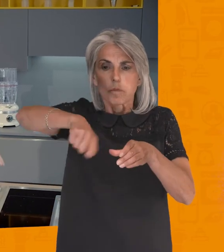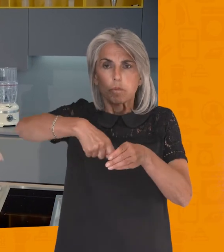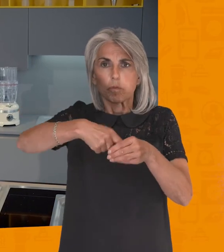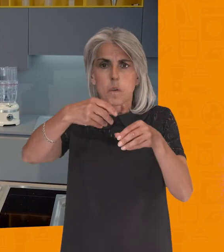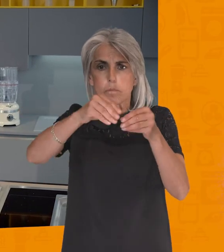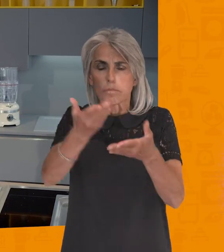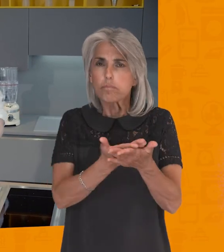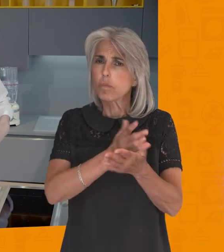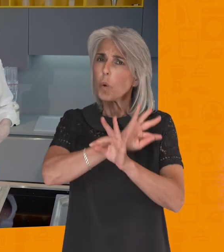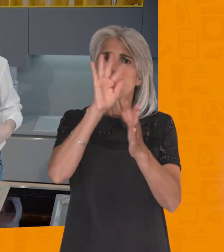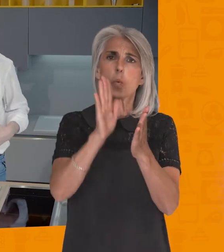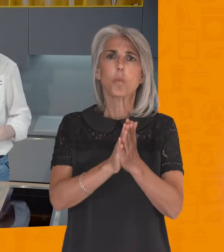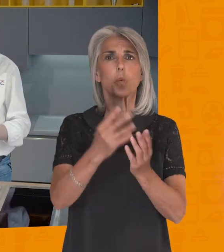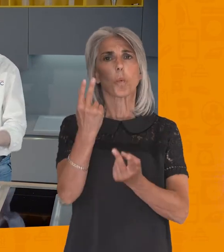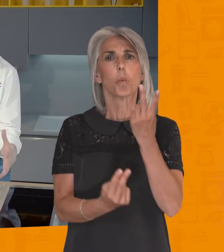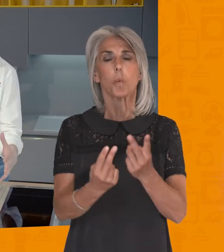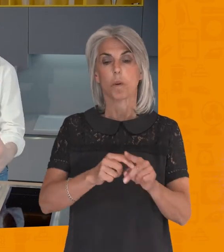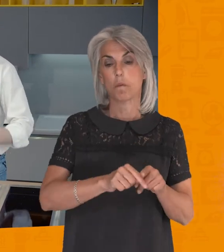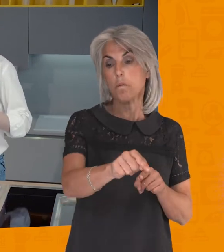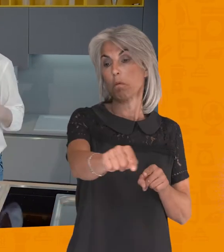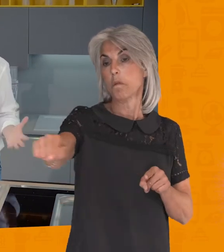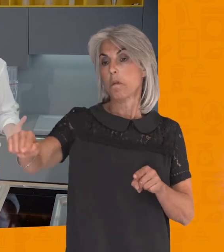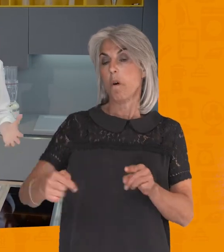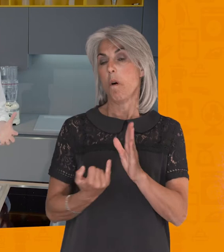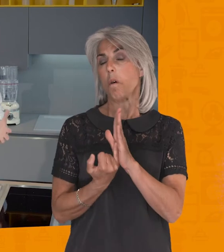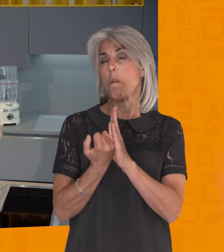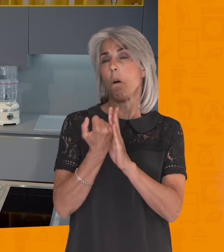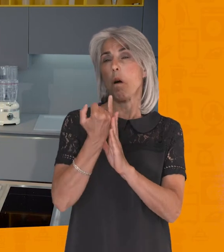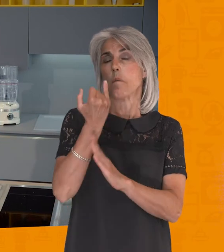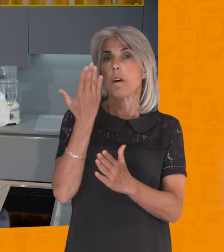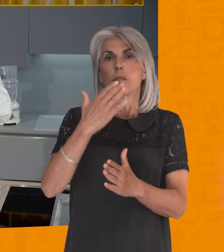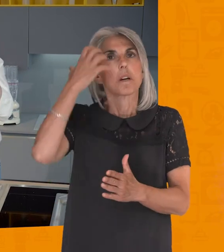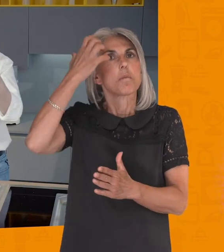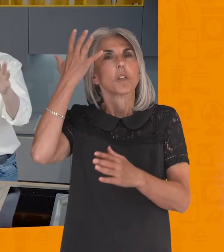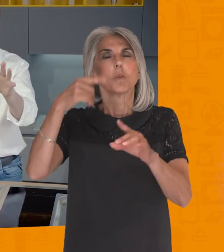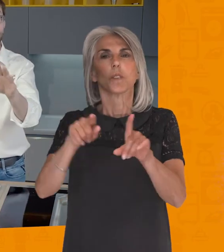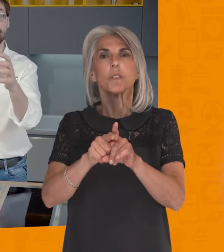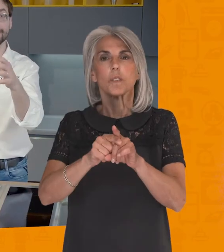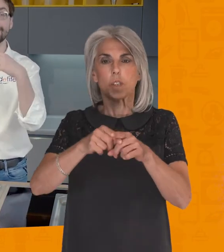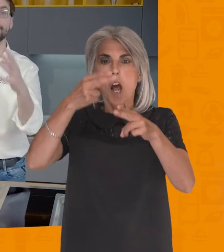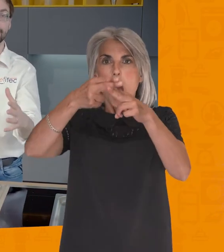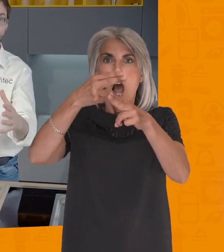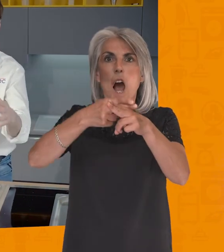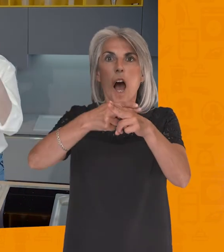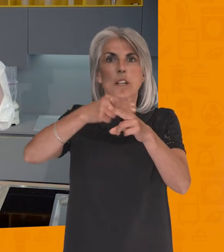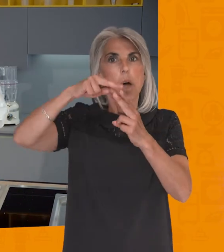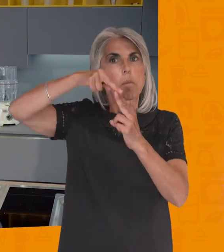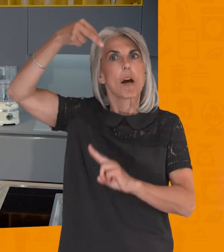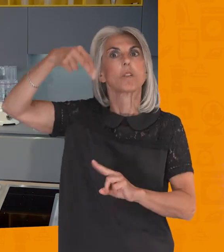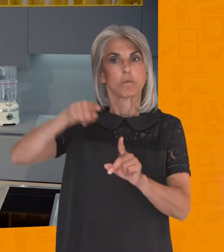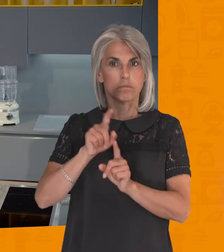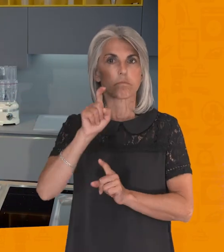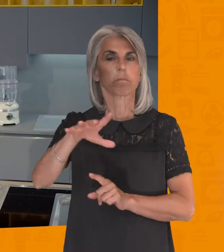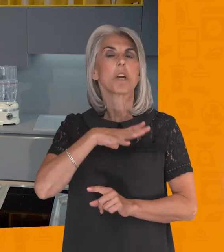faire plein de choses. Imaginez une plaque de cuisson immense, full température dessus. Imaginez aussi faire des asperges. Ça, c'est quelque chose